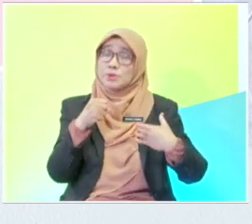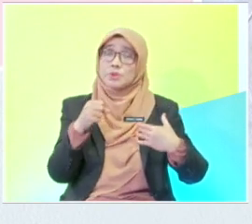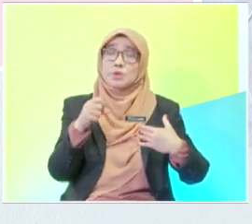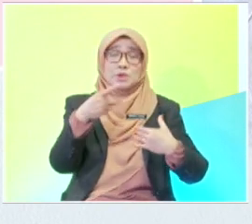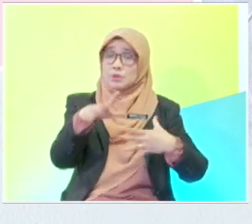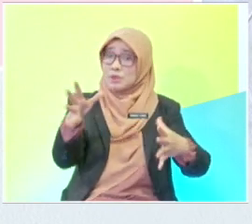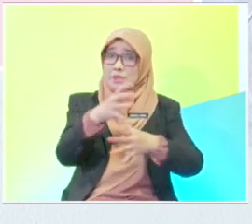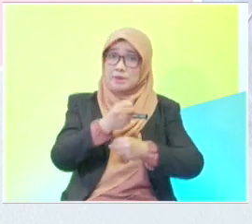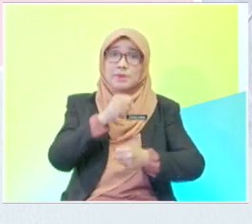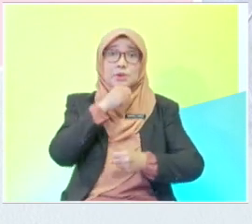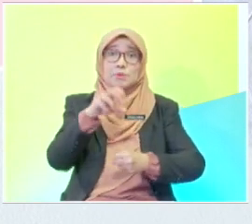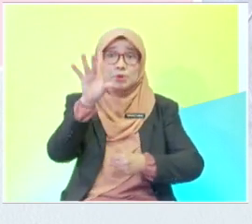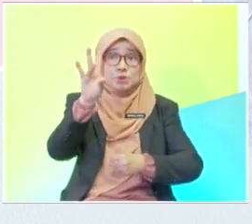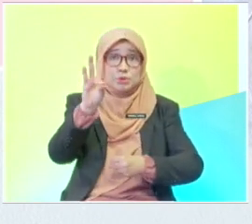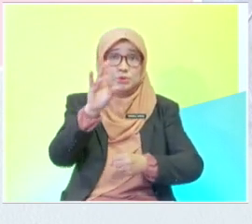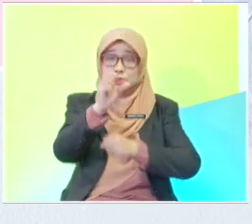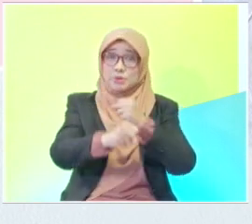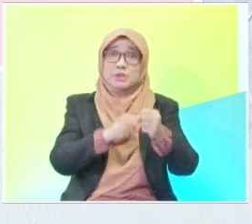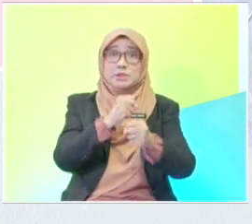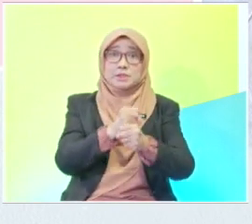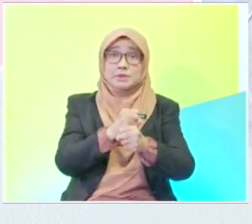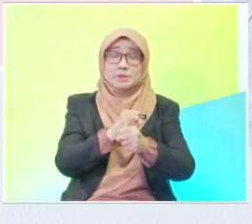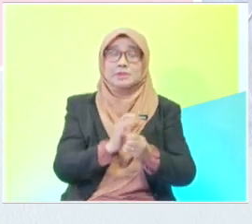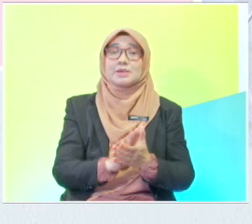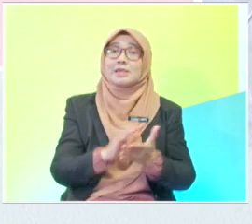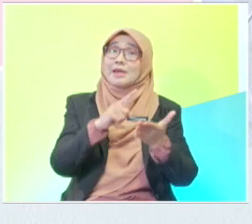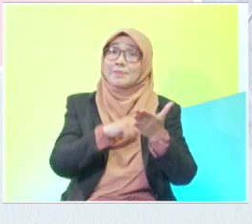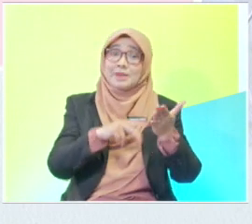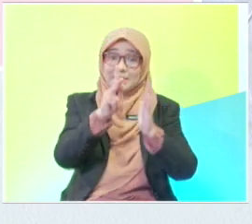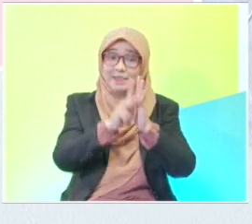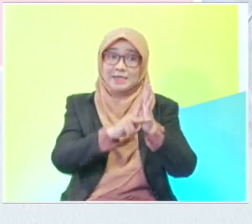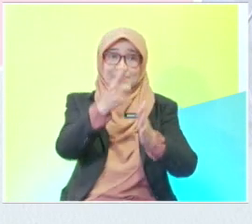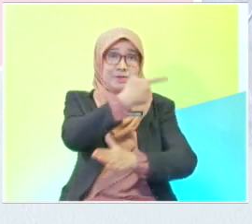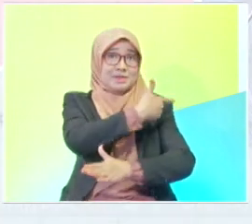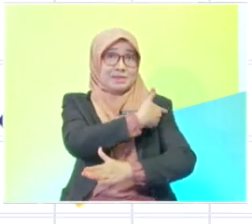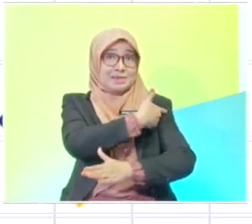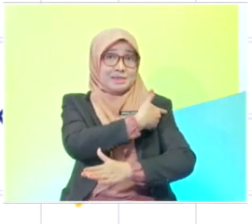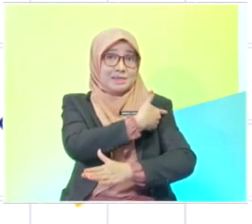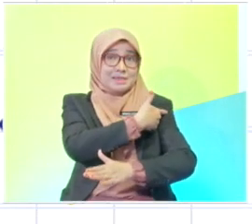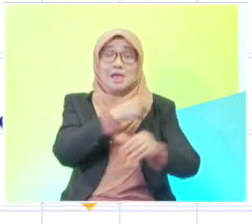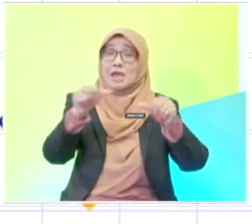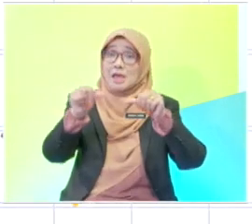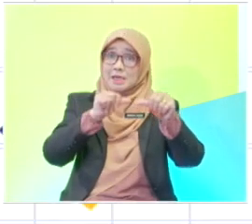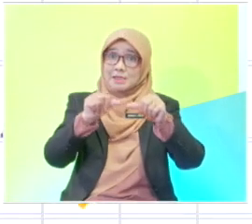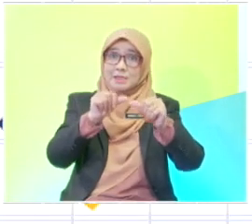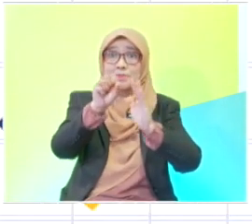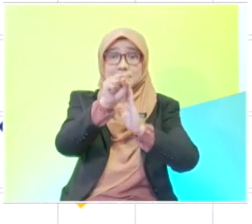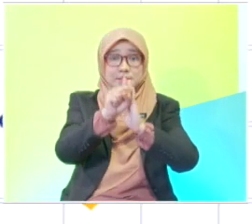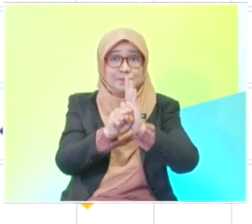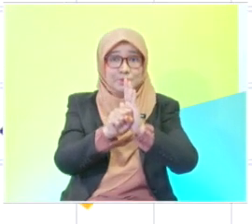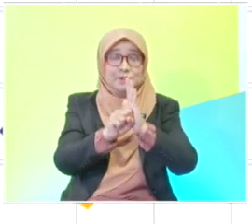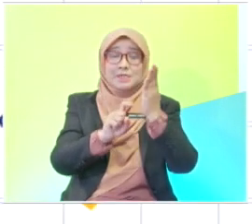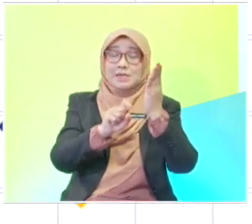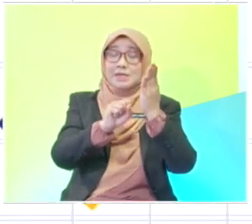pernah dijangkiti. Jadi dia adalah keimunan apa, Hanif? Keimunan aktif semula jadi, cikgu. Kerana dia dah boleh